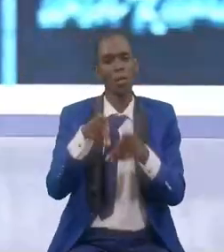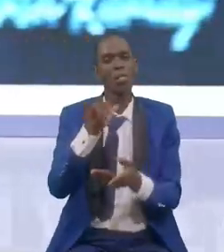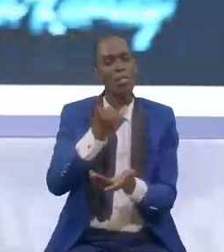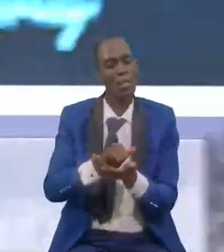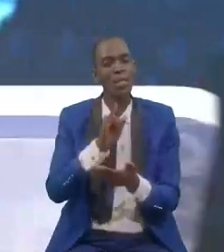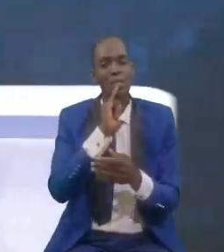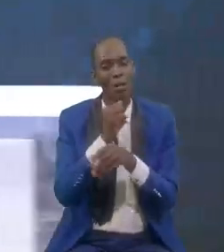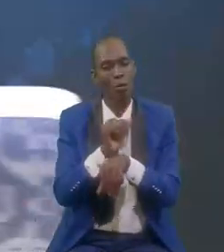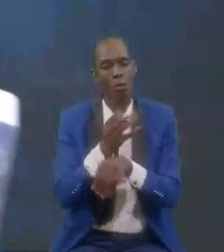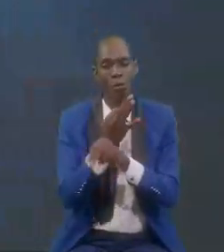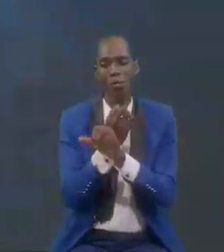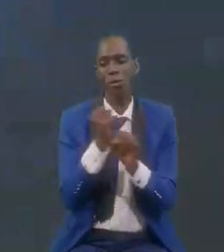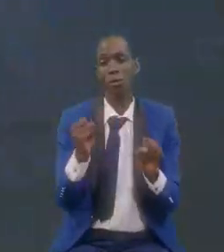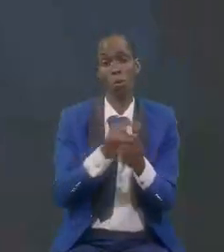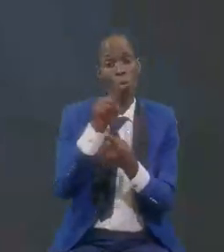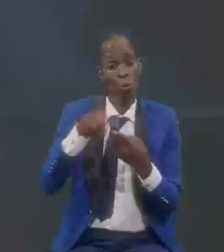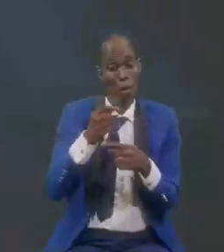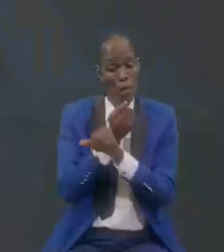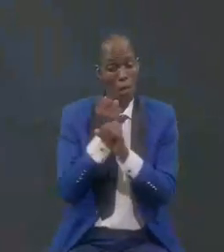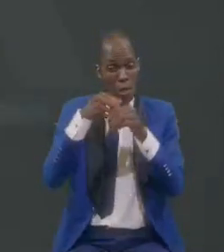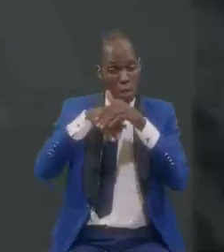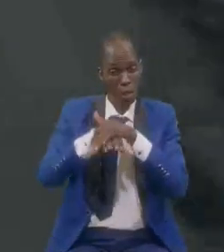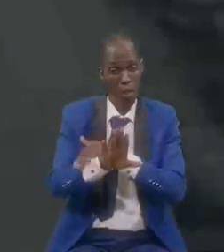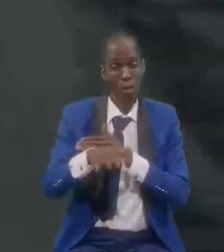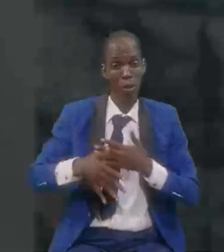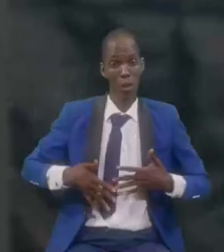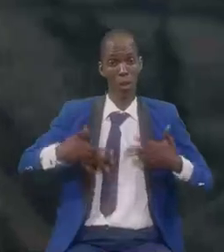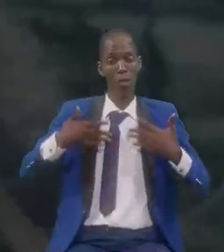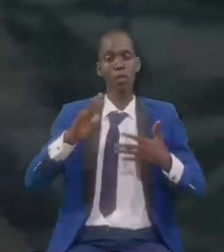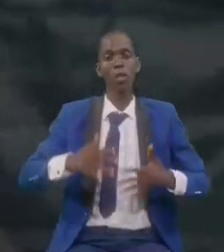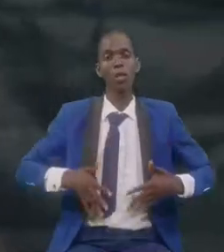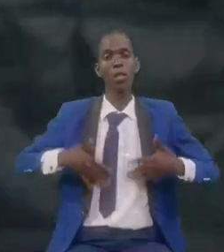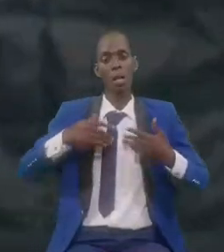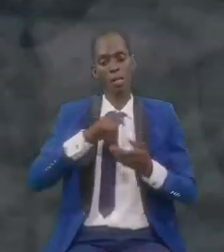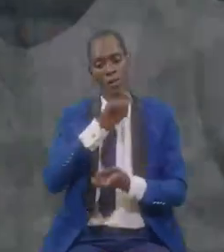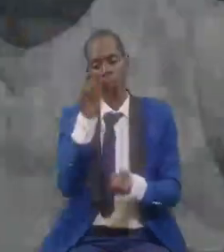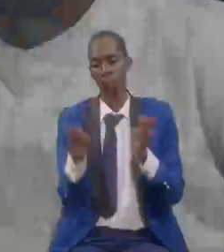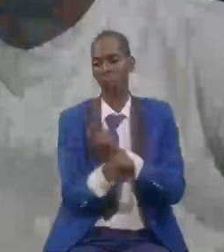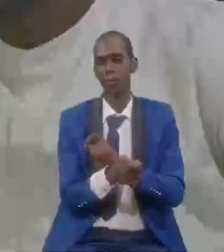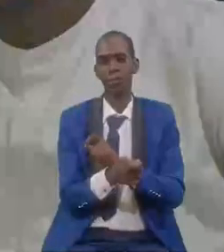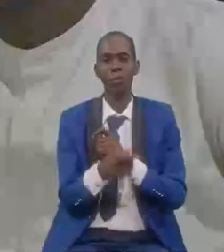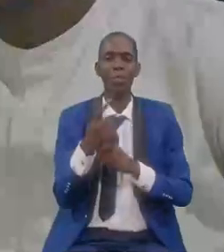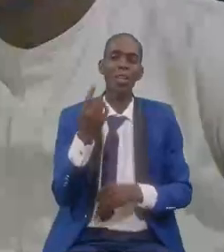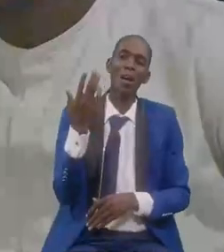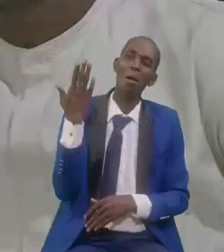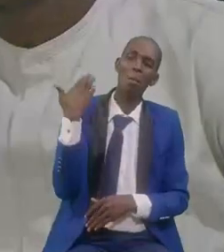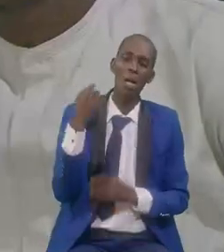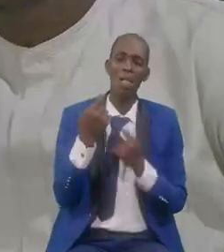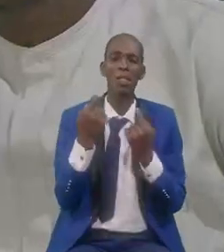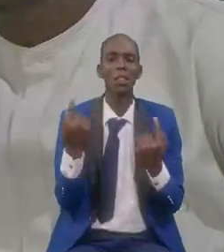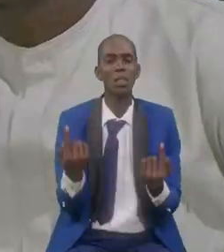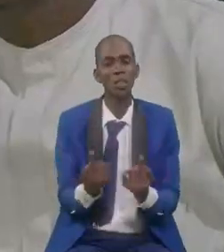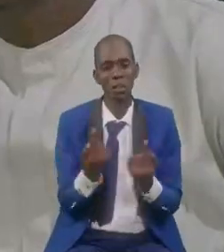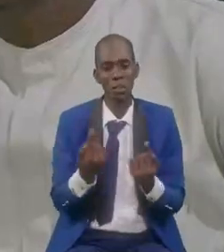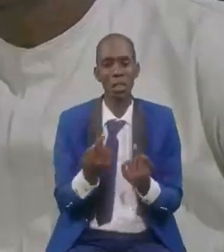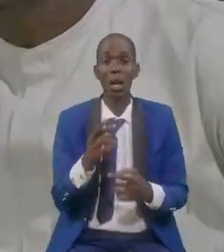le salut vient dans ta vie, la vie est transformée. Le passé, les péchés du